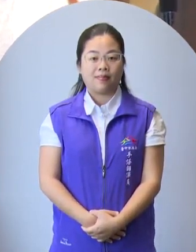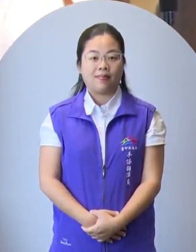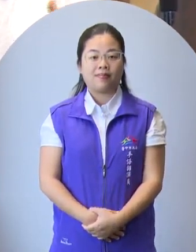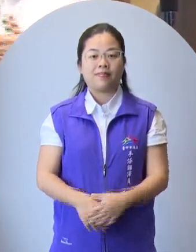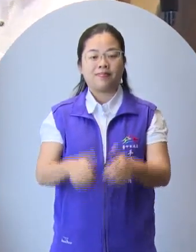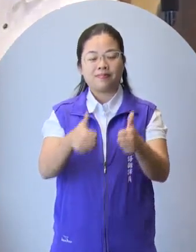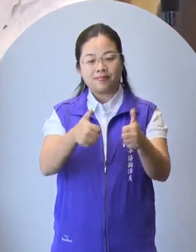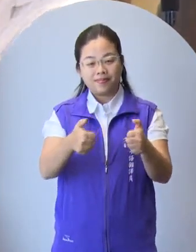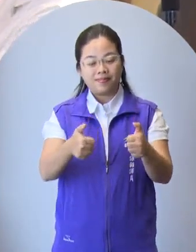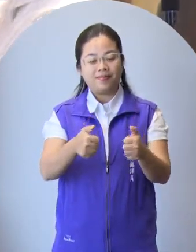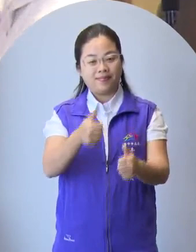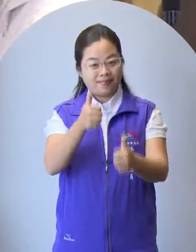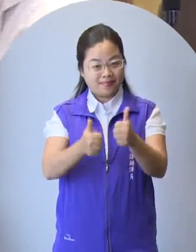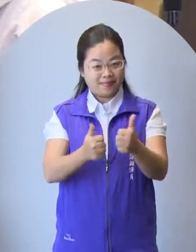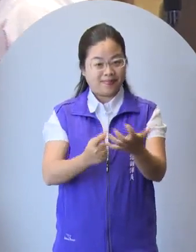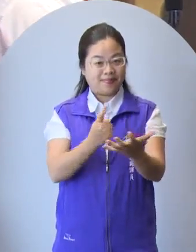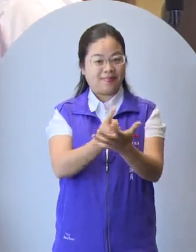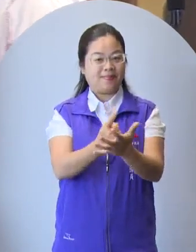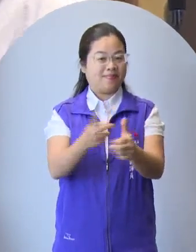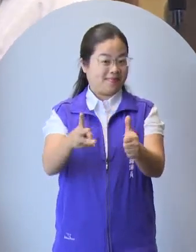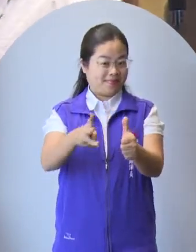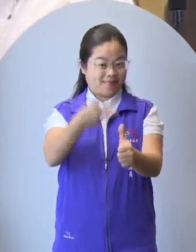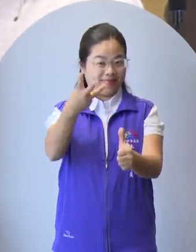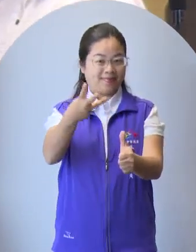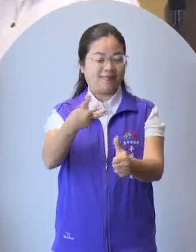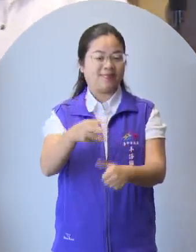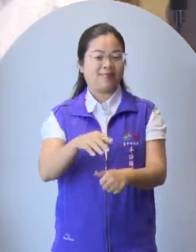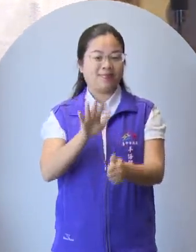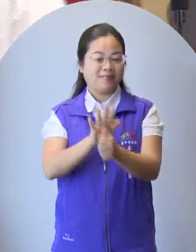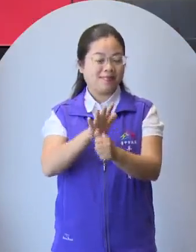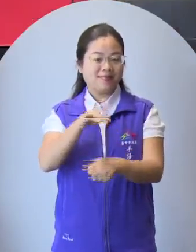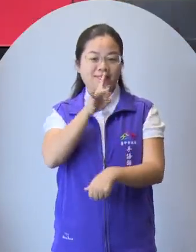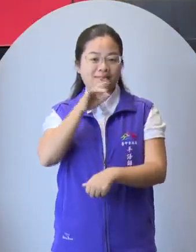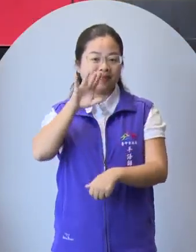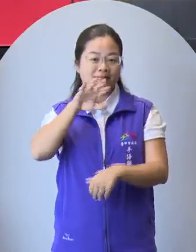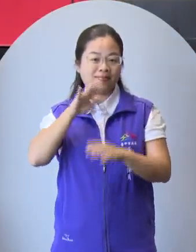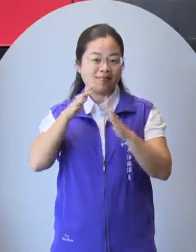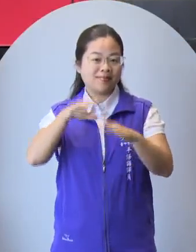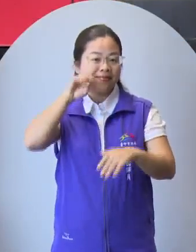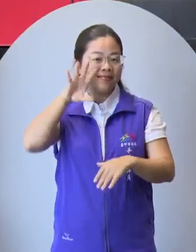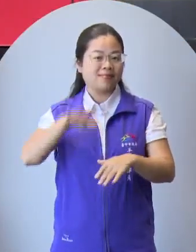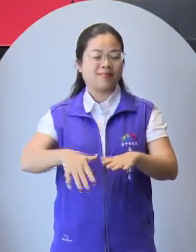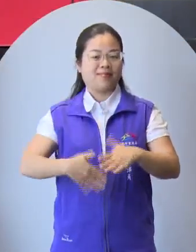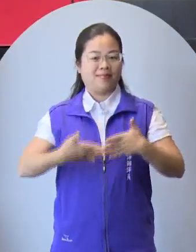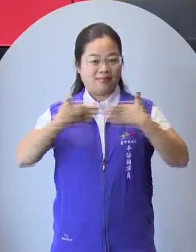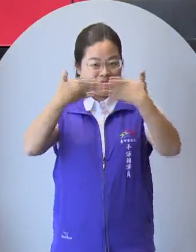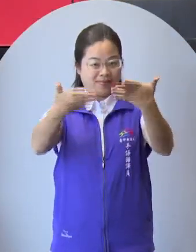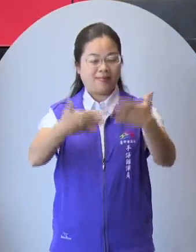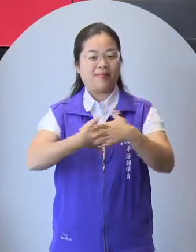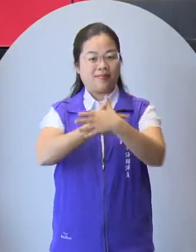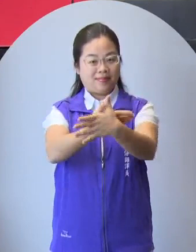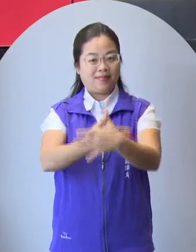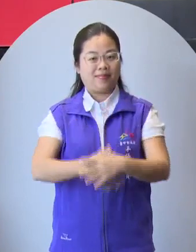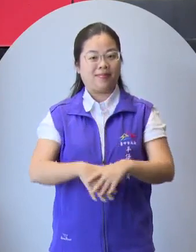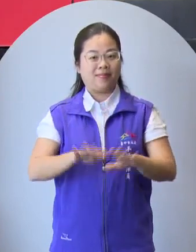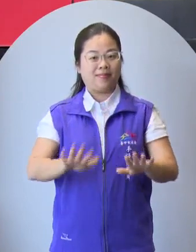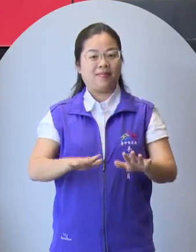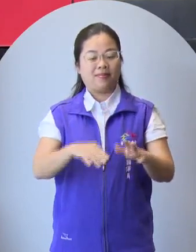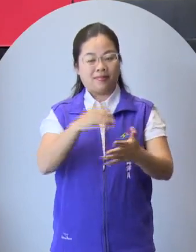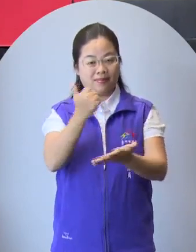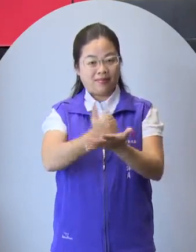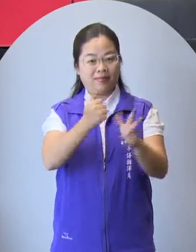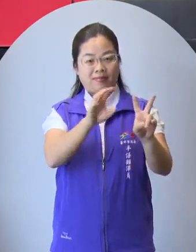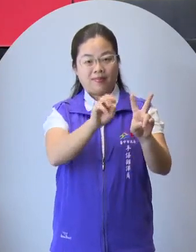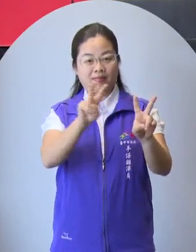感谢选手积极参赛，勇夺铜牌，为本市争光。再次恭喜！现奖，本市荣获